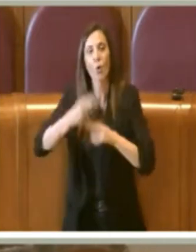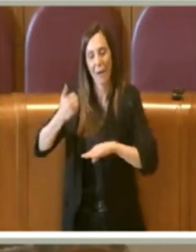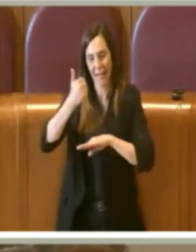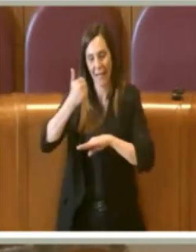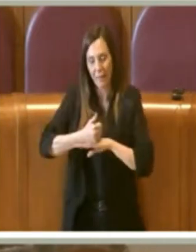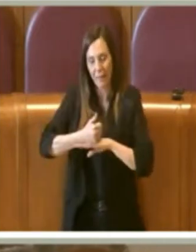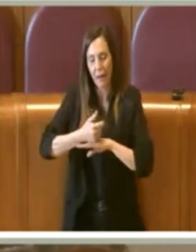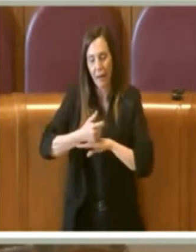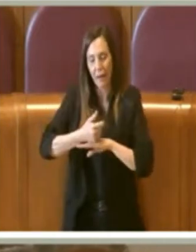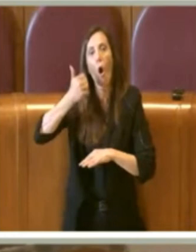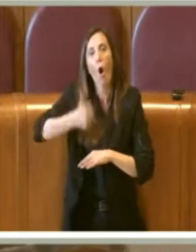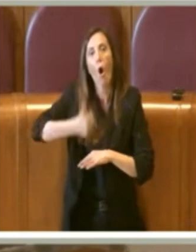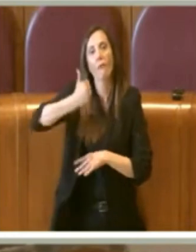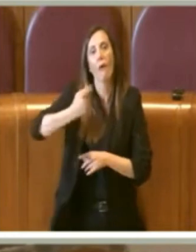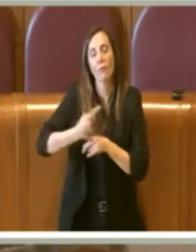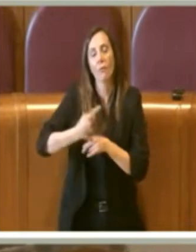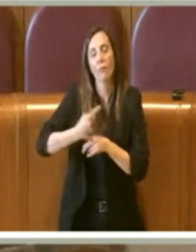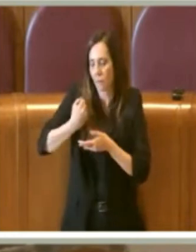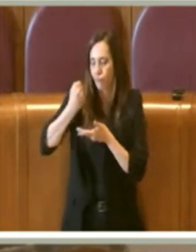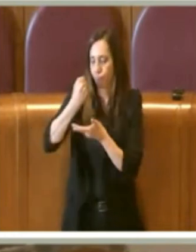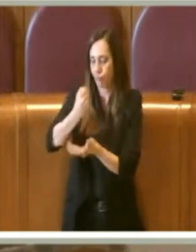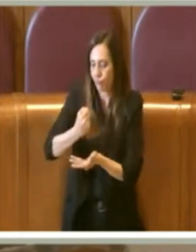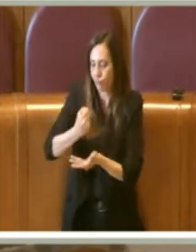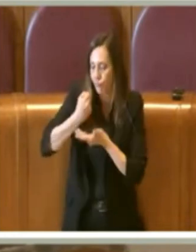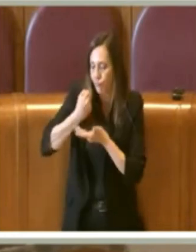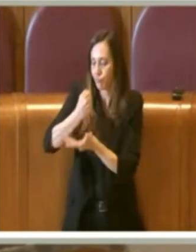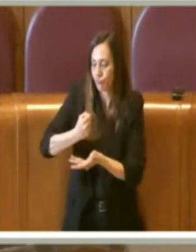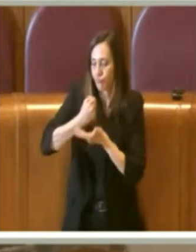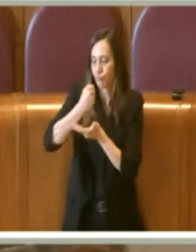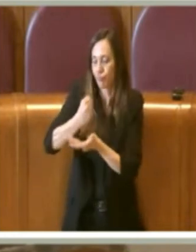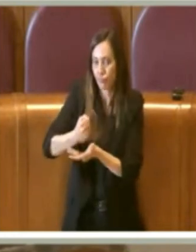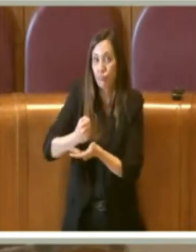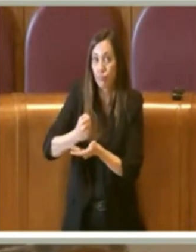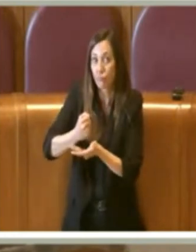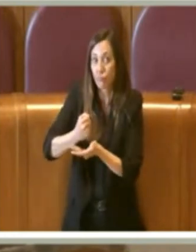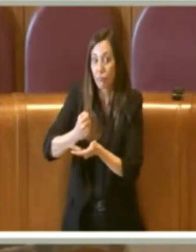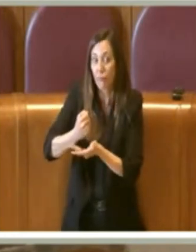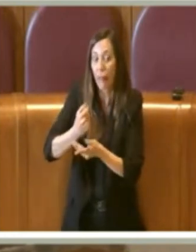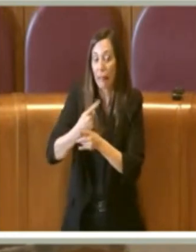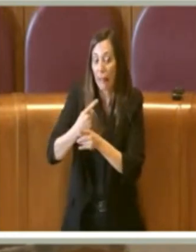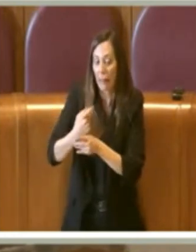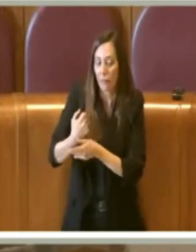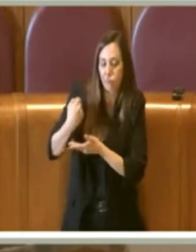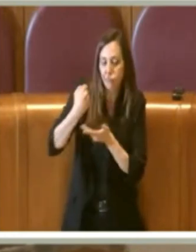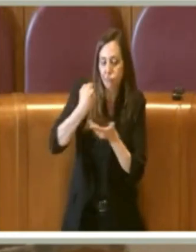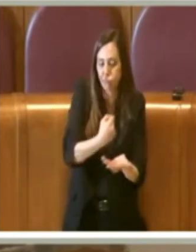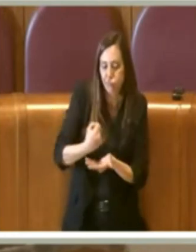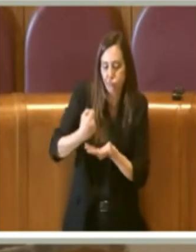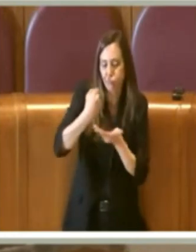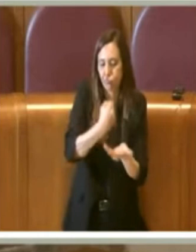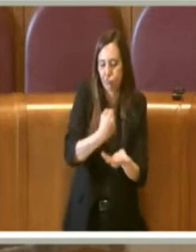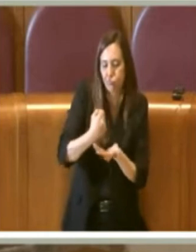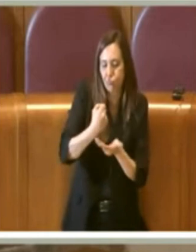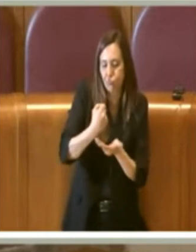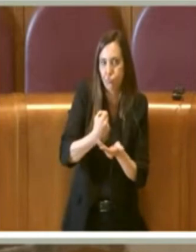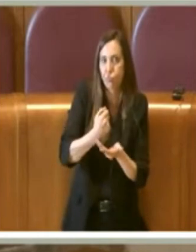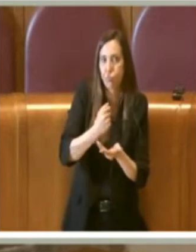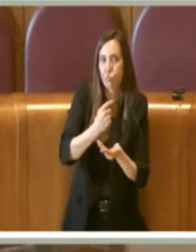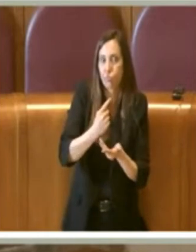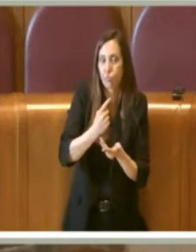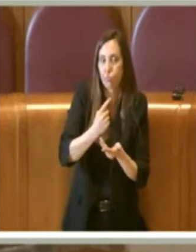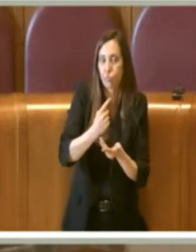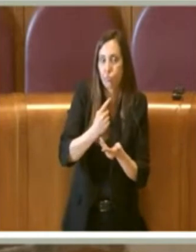stanziare i fondi destinare poi ad atac che a sua volta una volta che i fondi fa le gare per la manutenzione